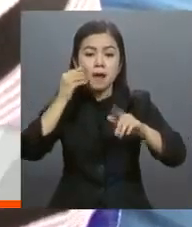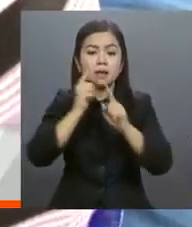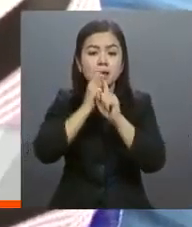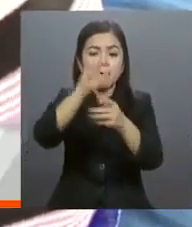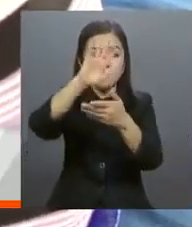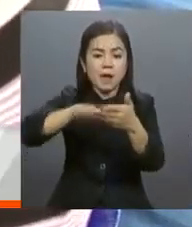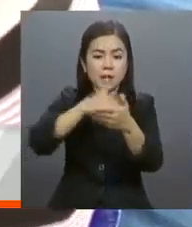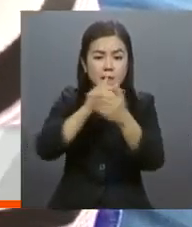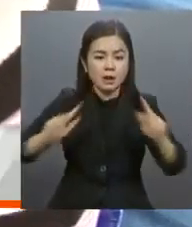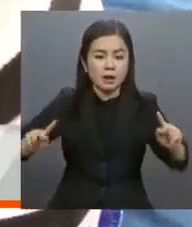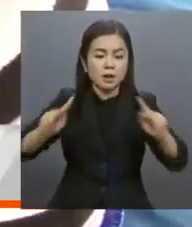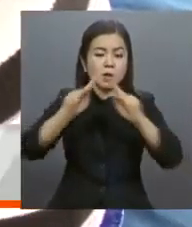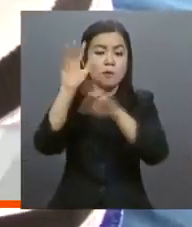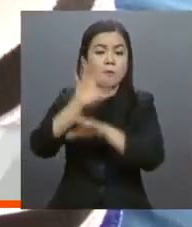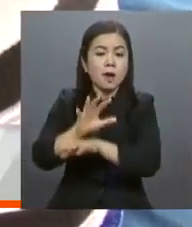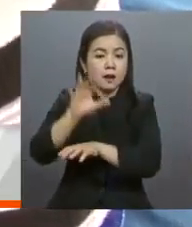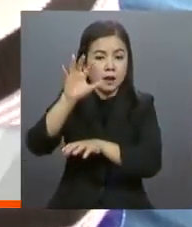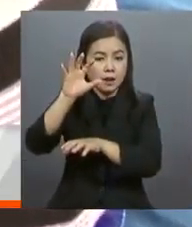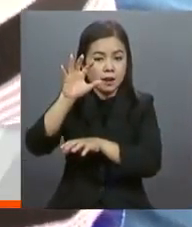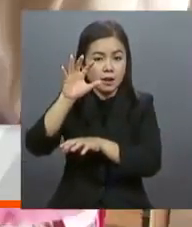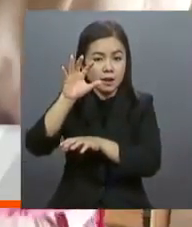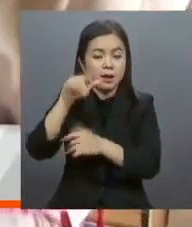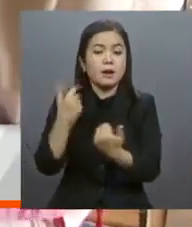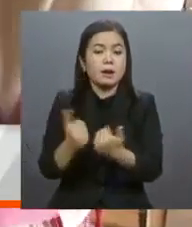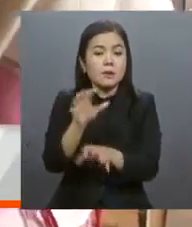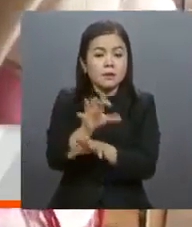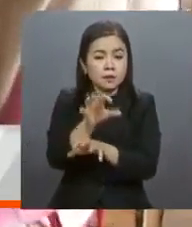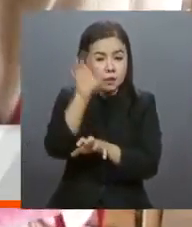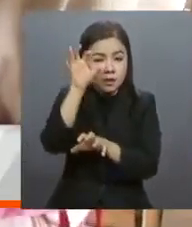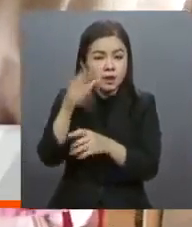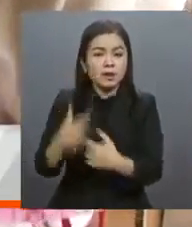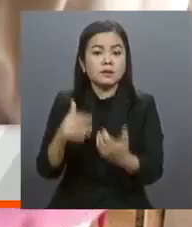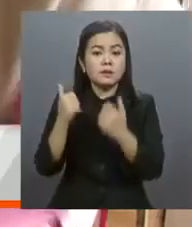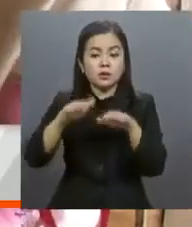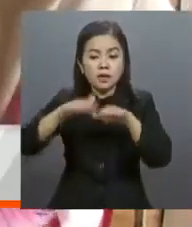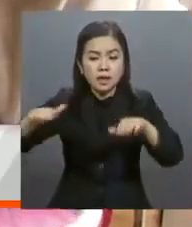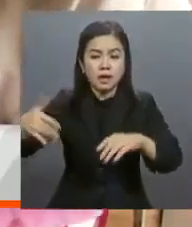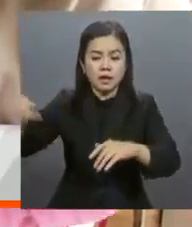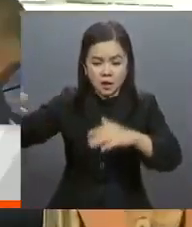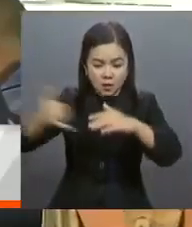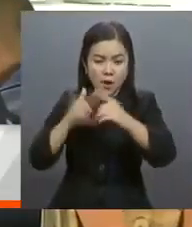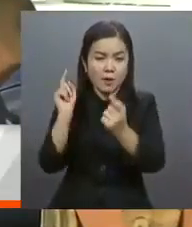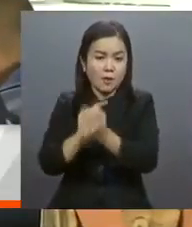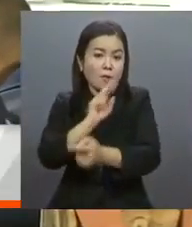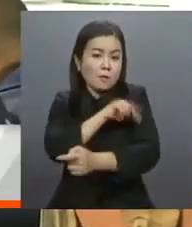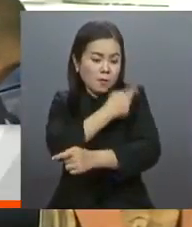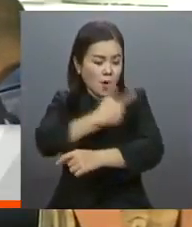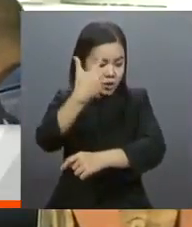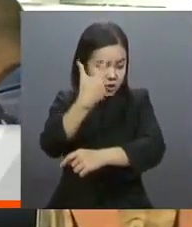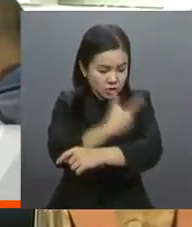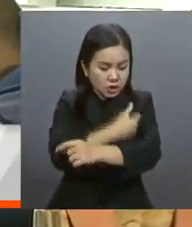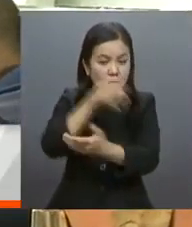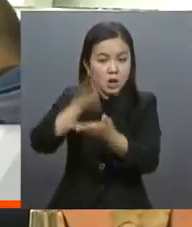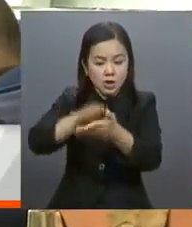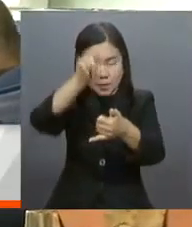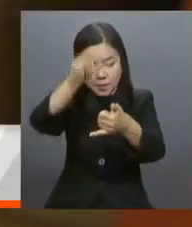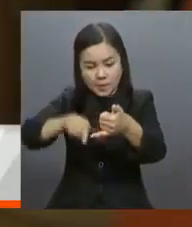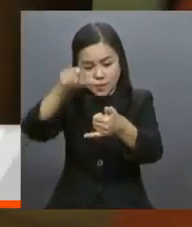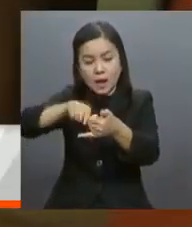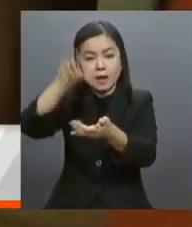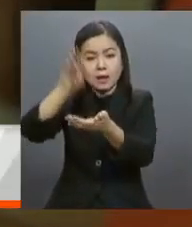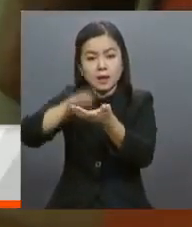ทยที่มีการเข้ามารับวัคซีนป้องกันโรคต่างๆของกระทรวงสาธารณสุขและข้อมูลการลงทะเบียนเข้